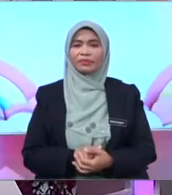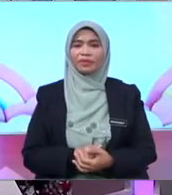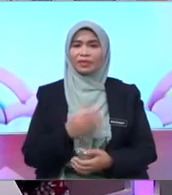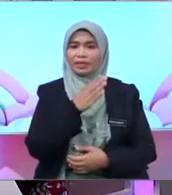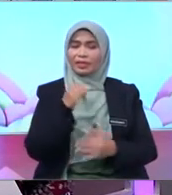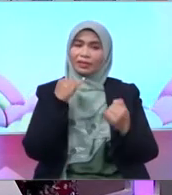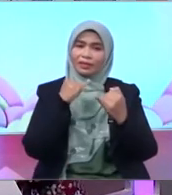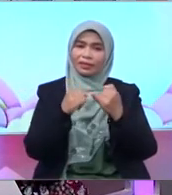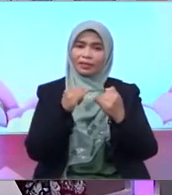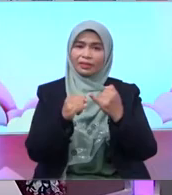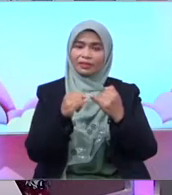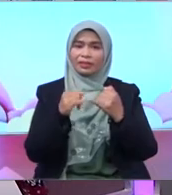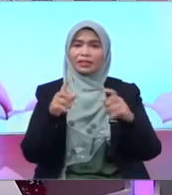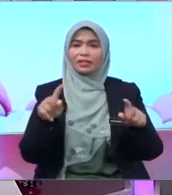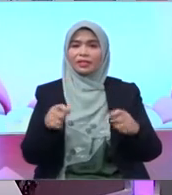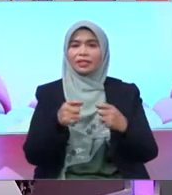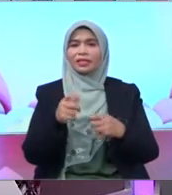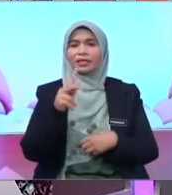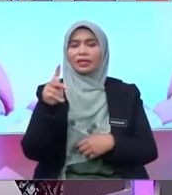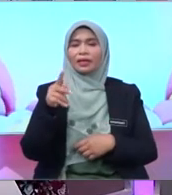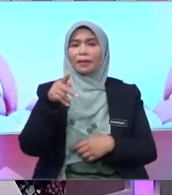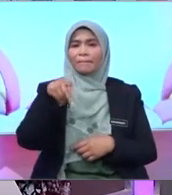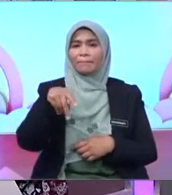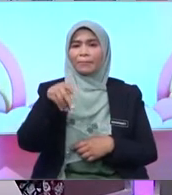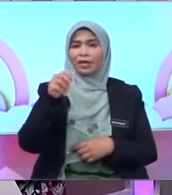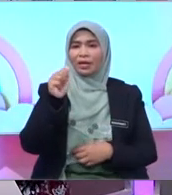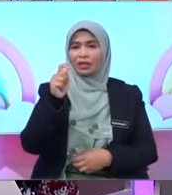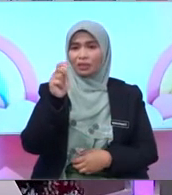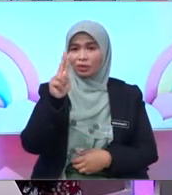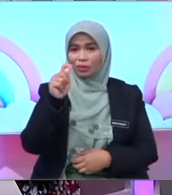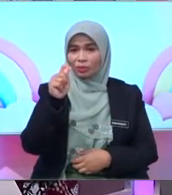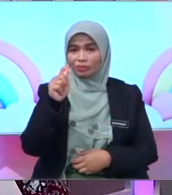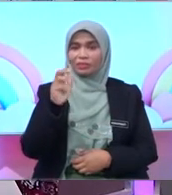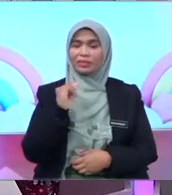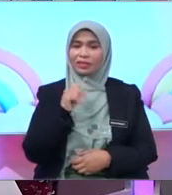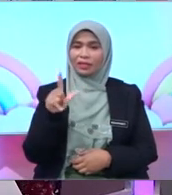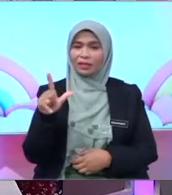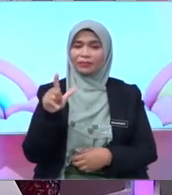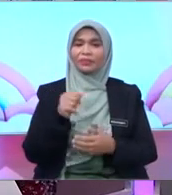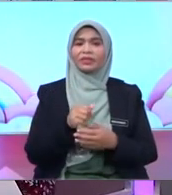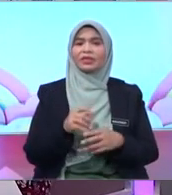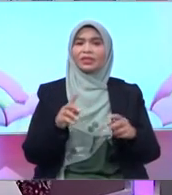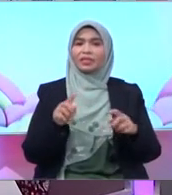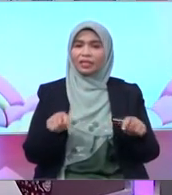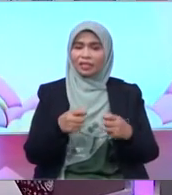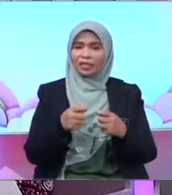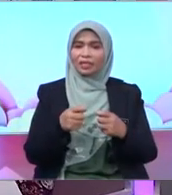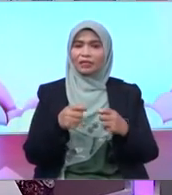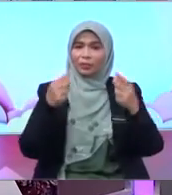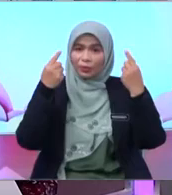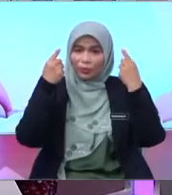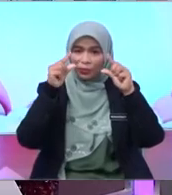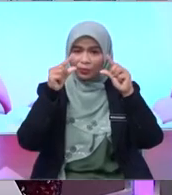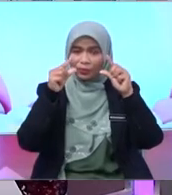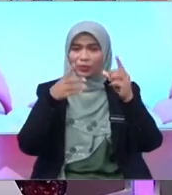dan yang terakhir tindakan patut yang kita boleh lihat dalam situasi itu dimana tindakan guru disiplin